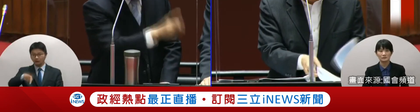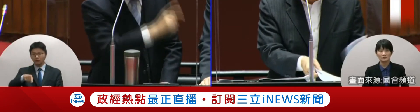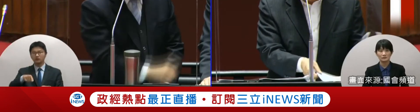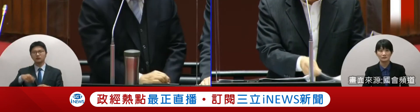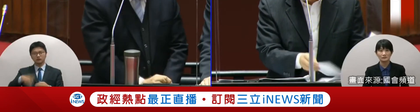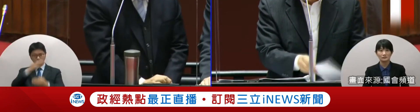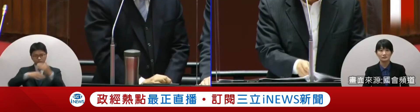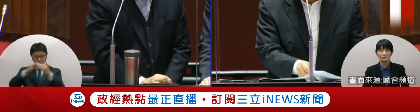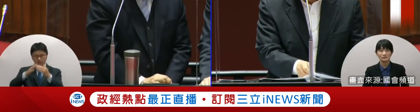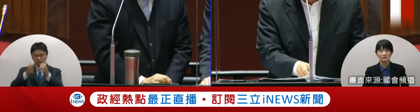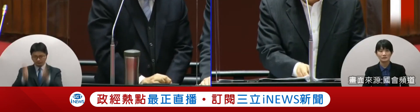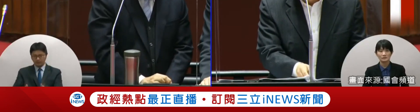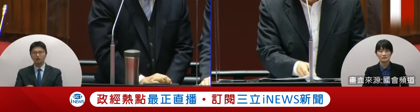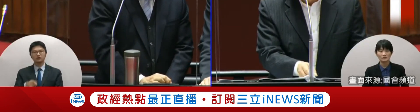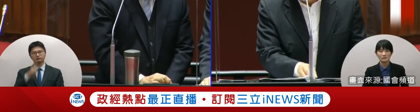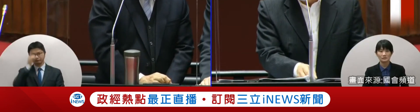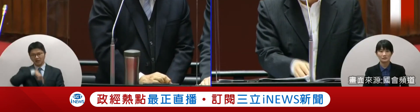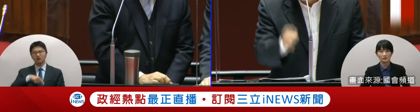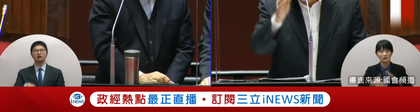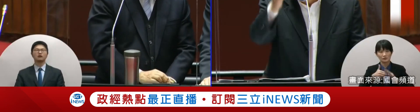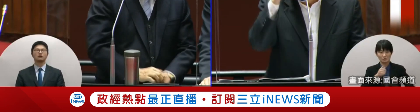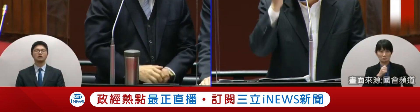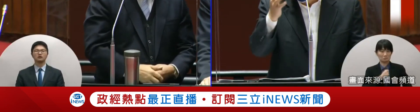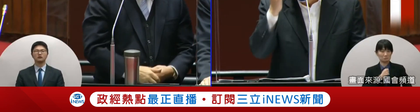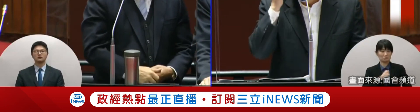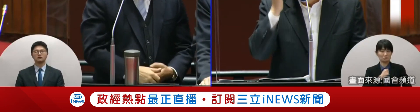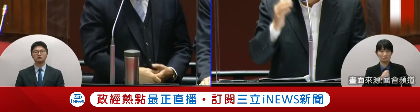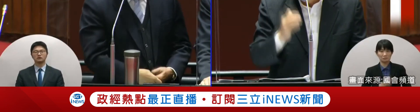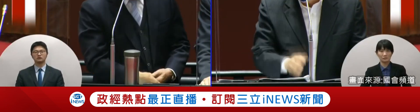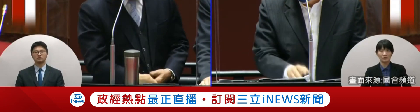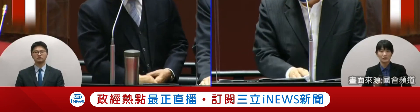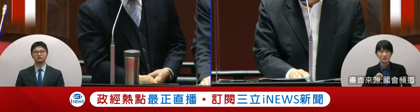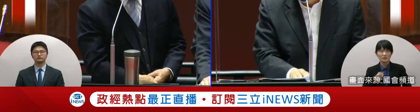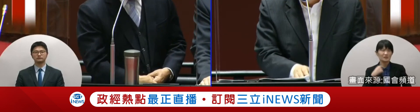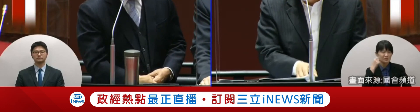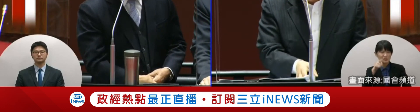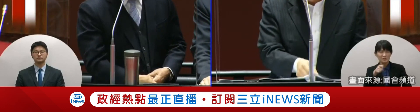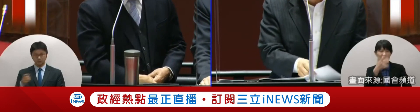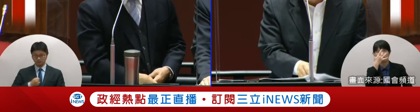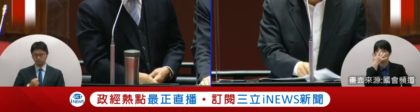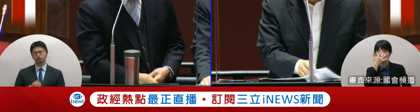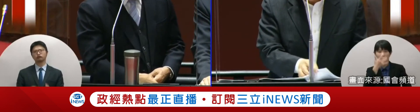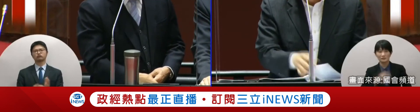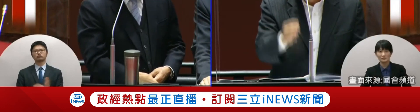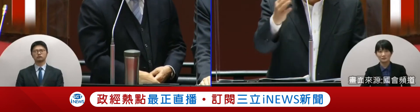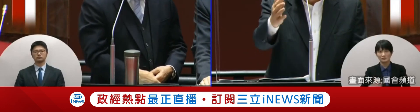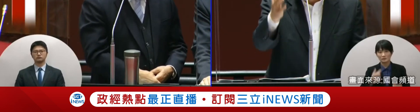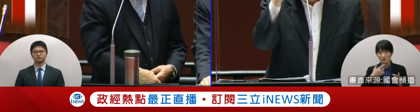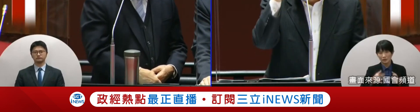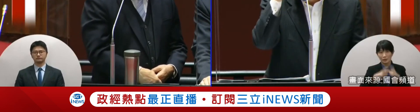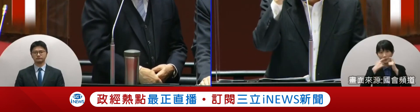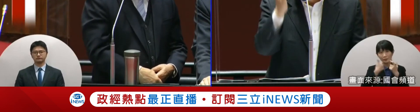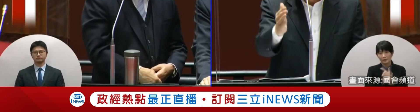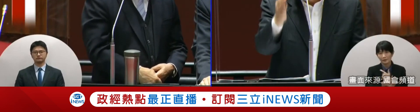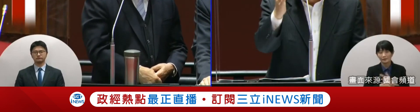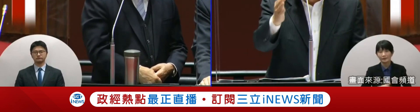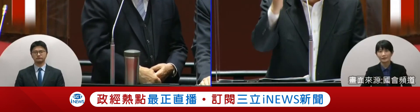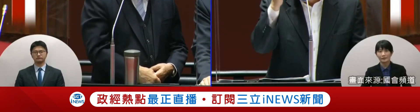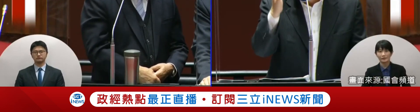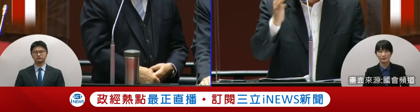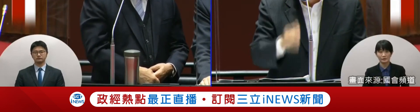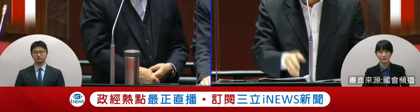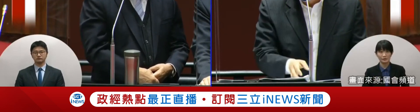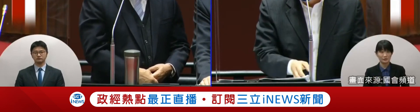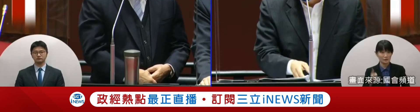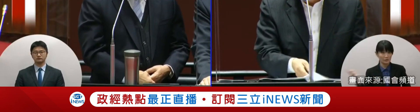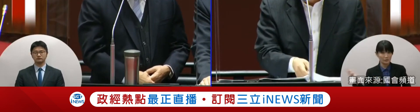内设立。 院长，我了解，可是你一直没有懂我的问题。 了解就好。 我说你要说他们在